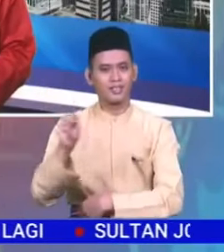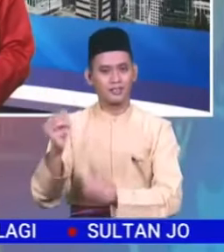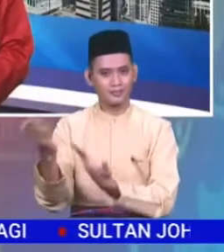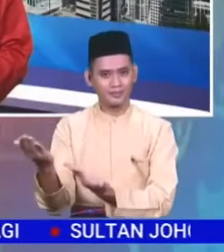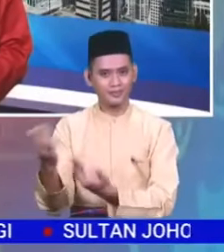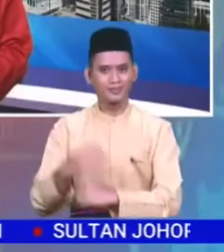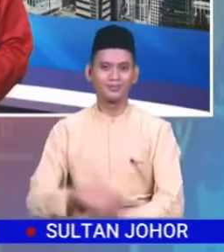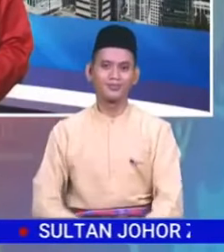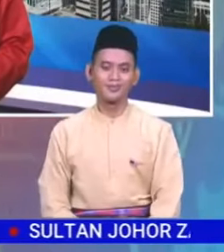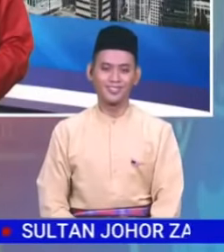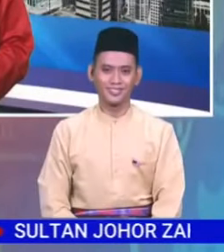Baik terima kasih Tuan ask